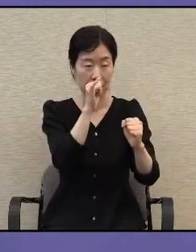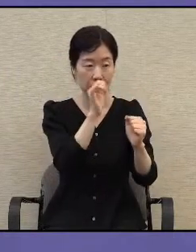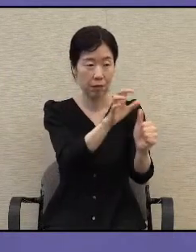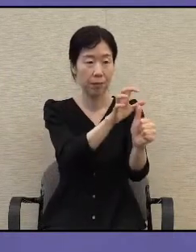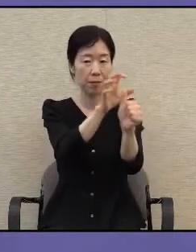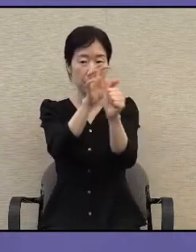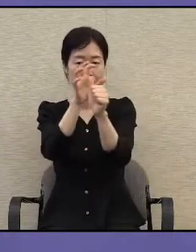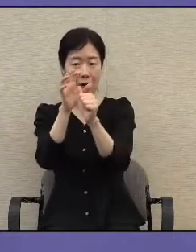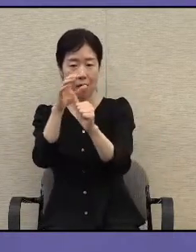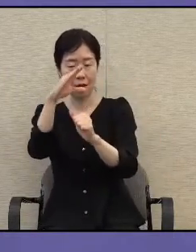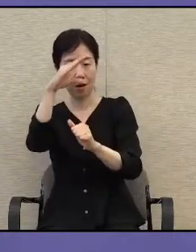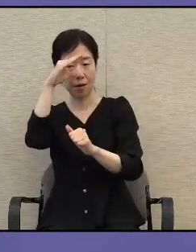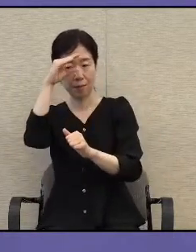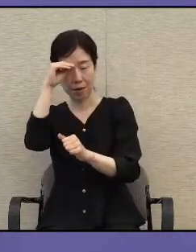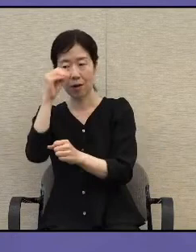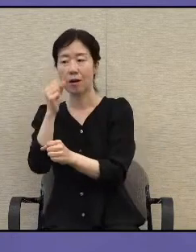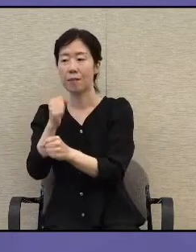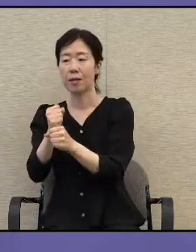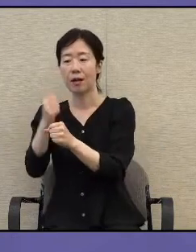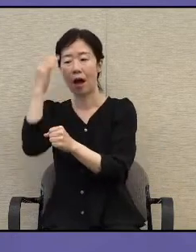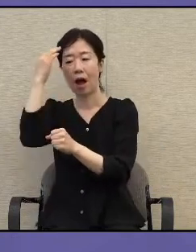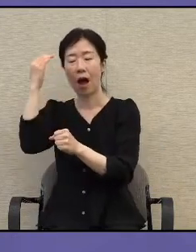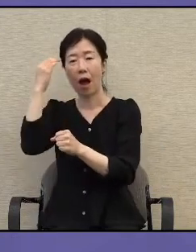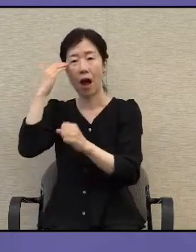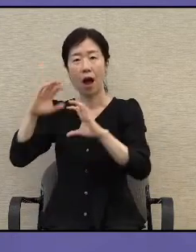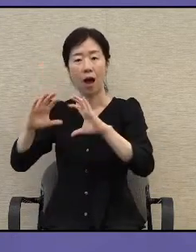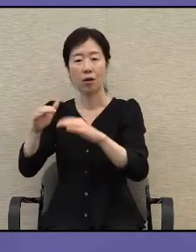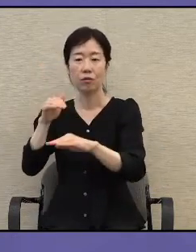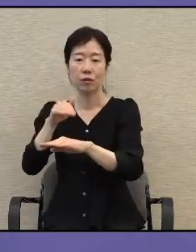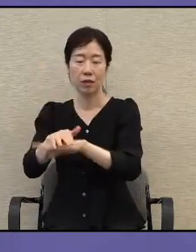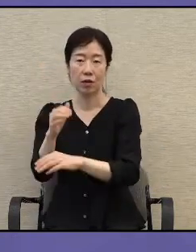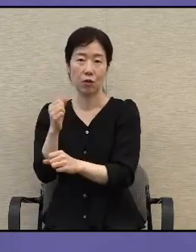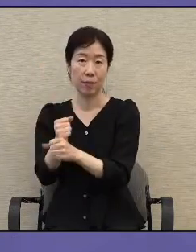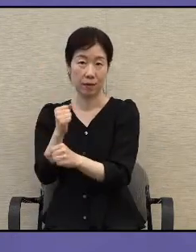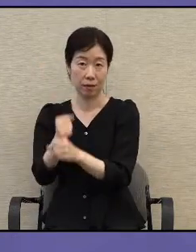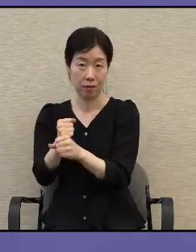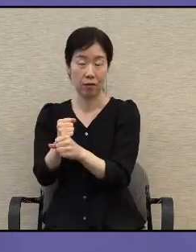때 우리나라도 이런 어떤 단계별 접근 모델들이 좀 더